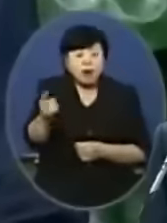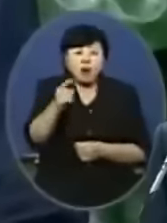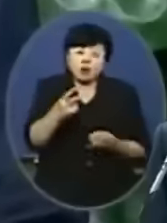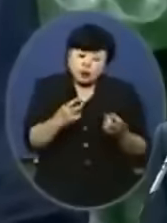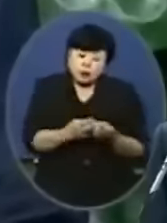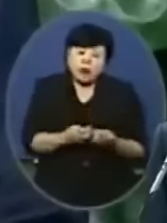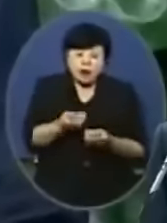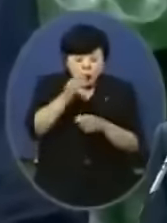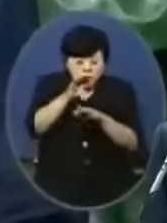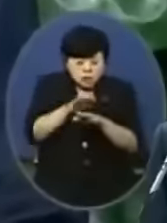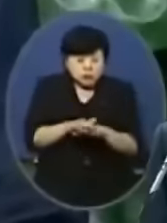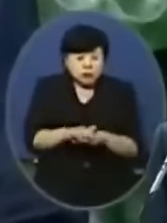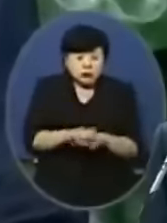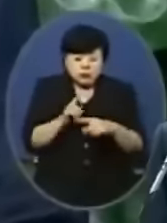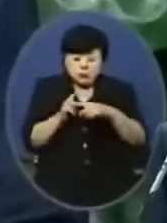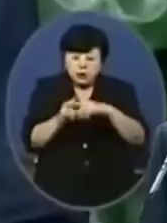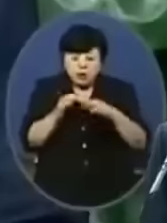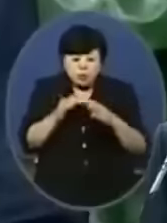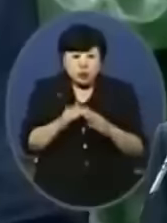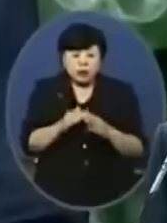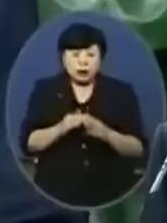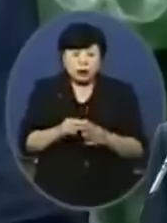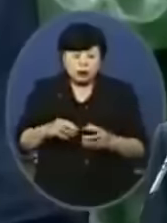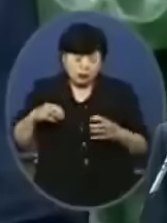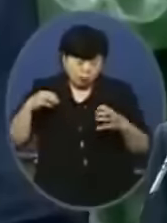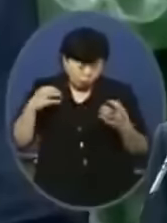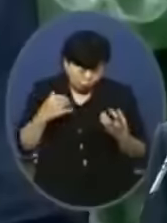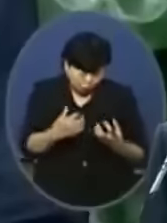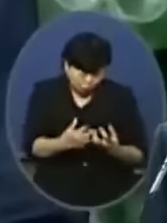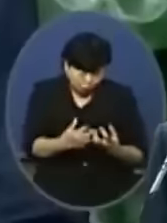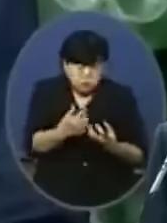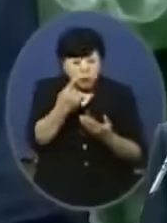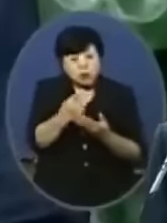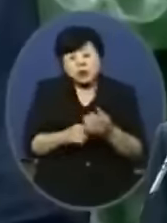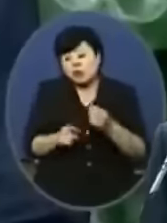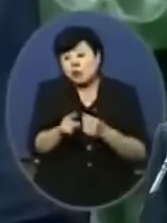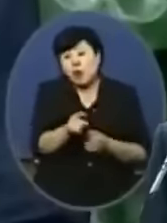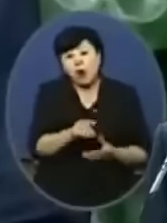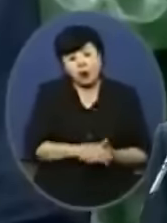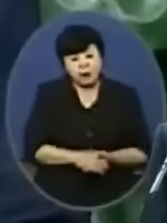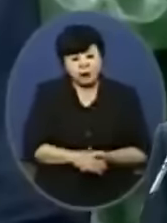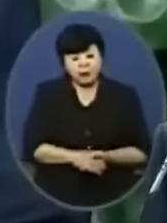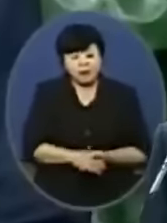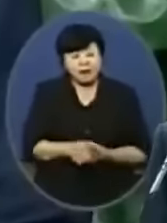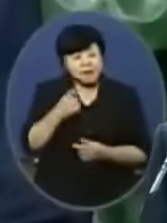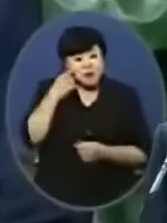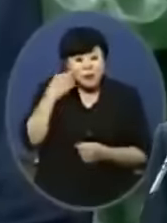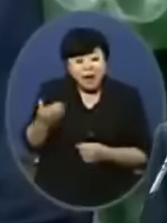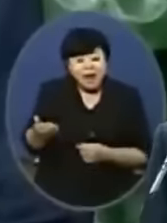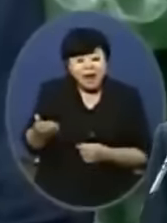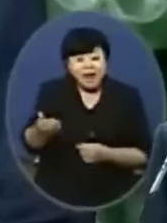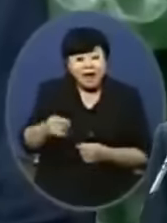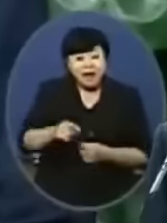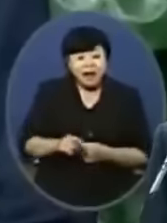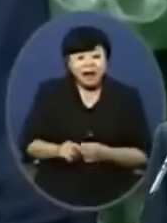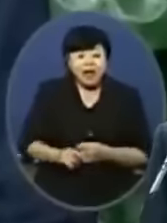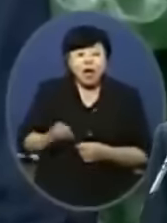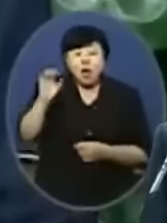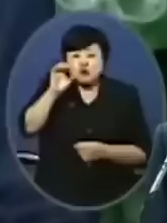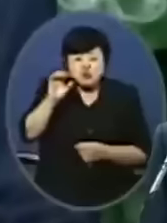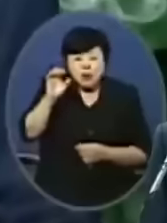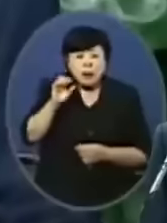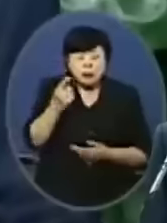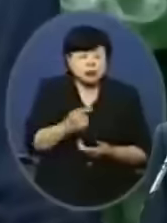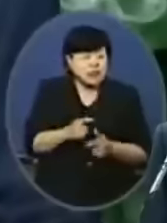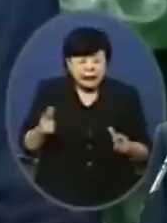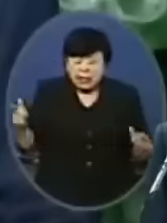어떻게 교인들이 교회를 저렇게 꾸역꾸역 찾아오나. 우리 미국이나 구라파에서는 안